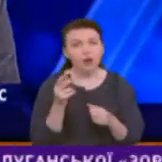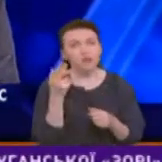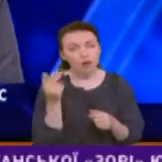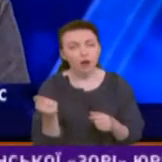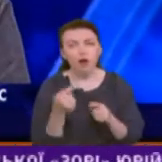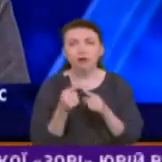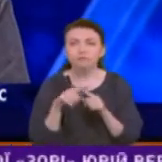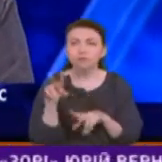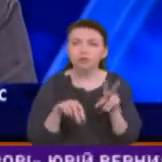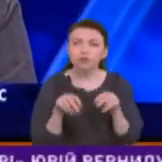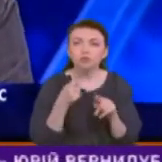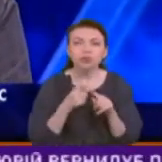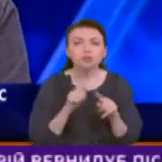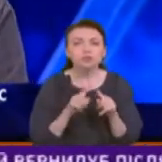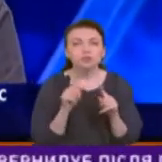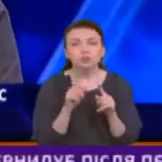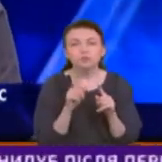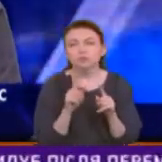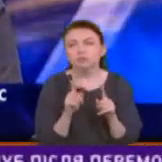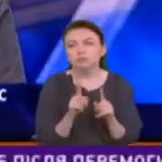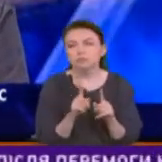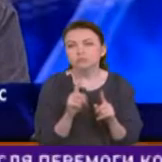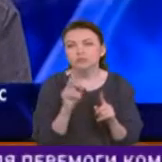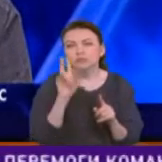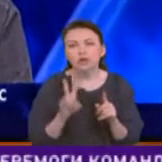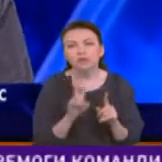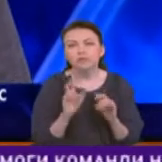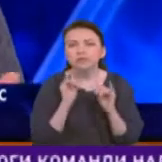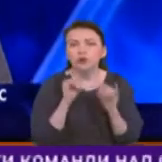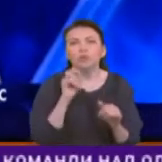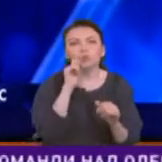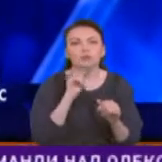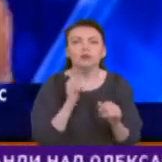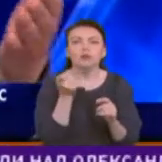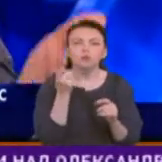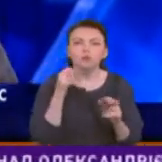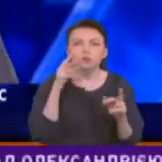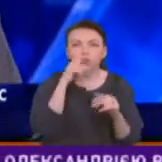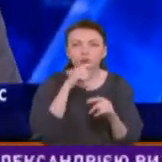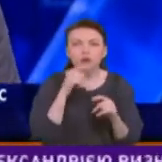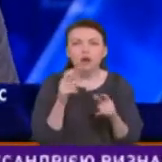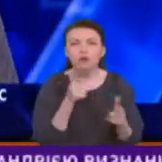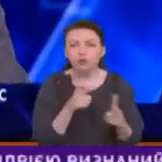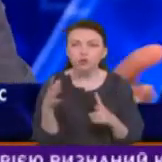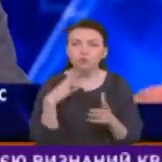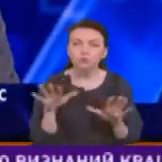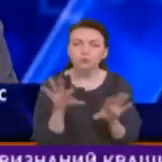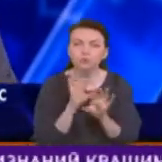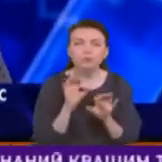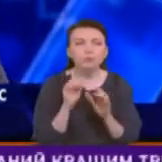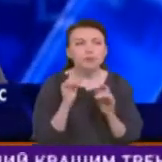вони, до речі, вважали, що це трошки щось англіканством, знаєте, от таке, що церква для українців, але вони трошки помилилися, але вони готові були сприяти